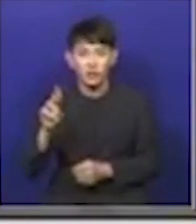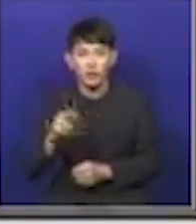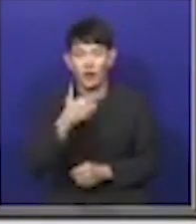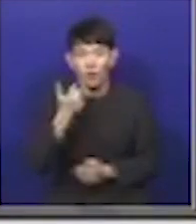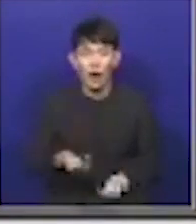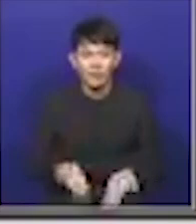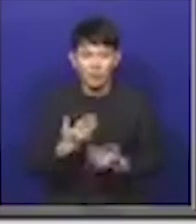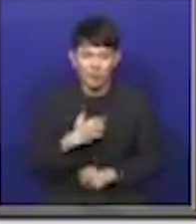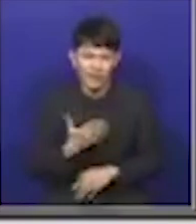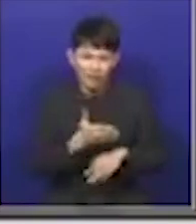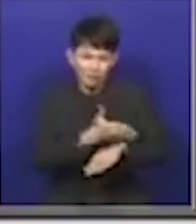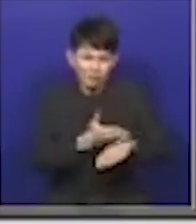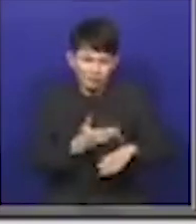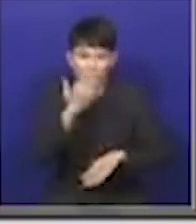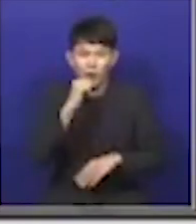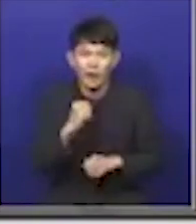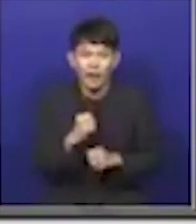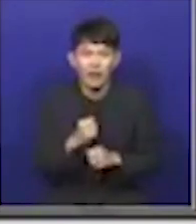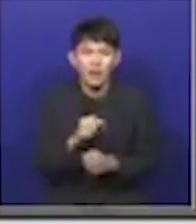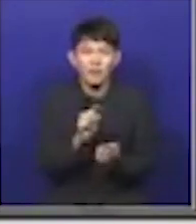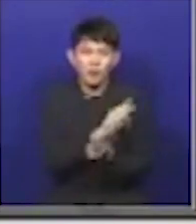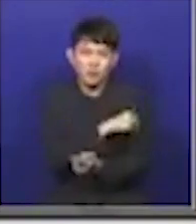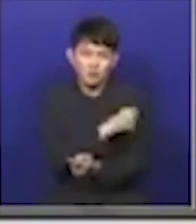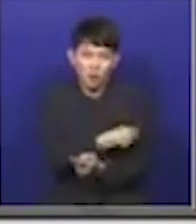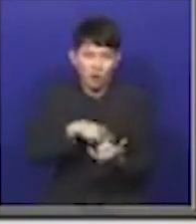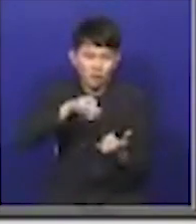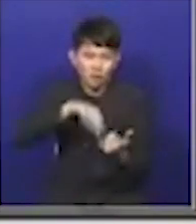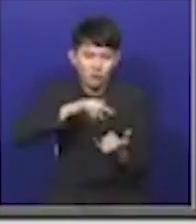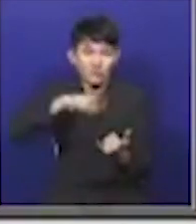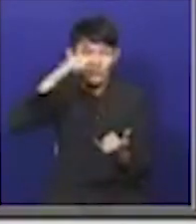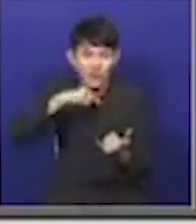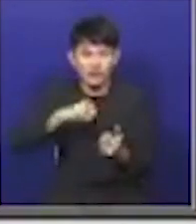มารักษาพยาบาลที่เมืองไทยคน